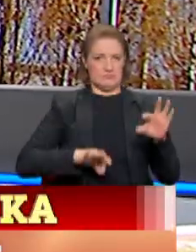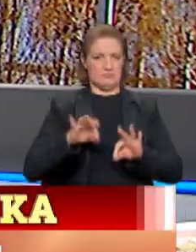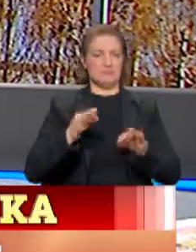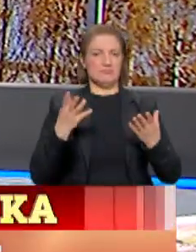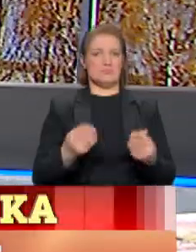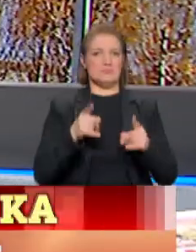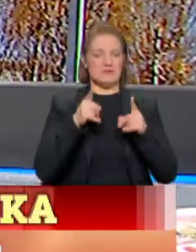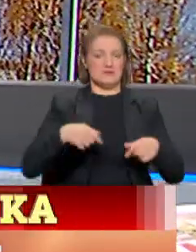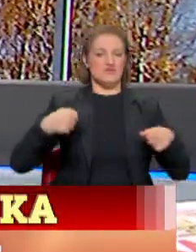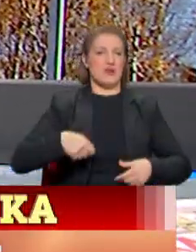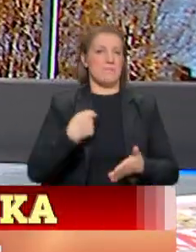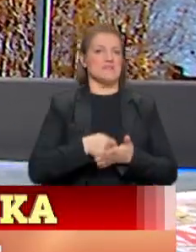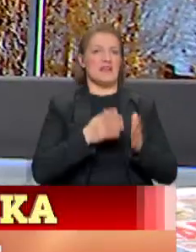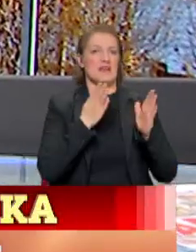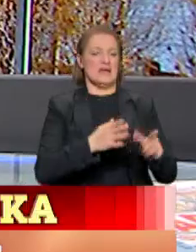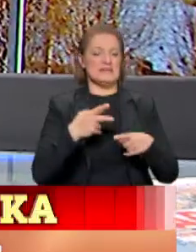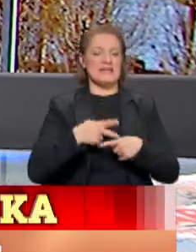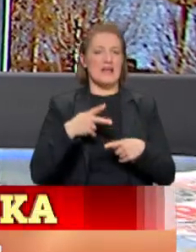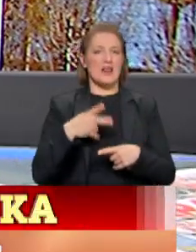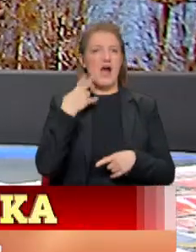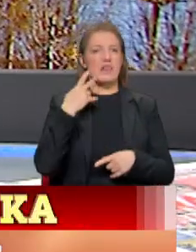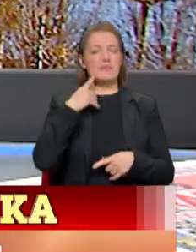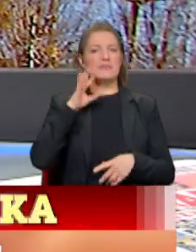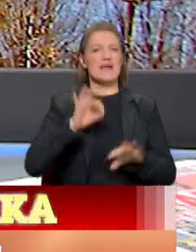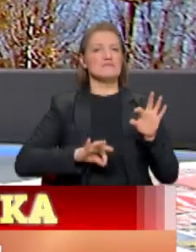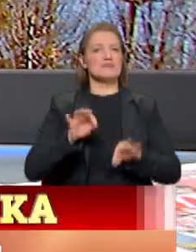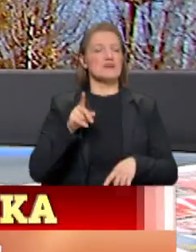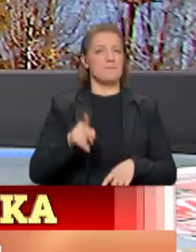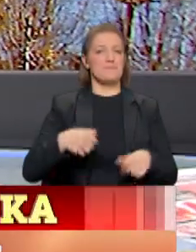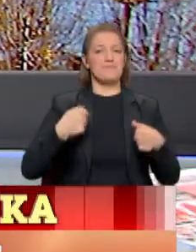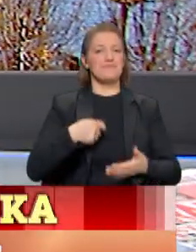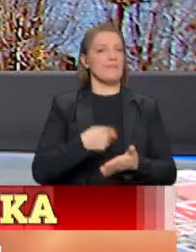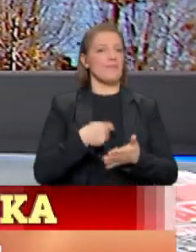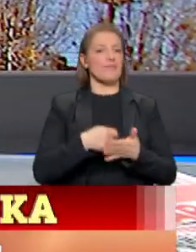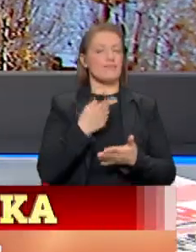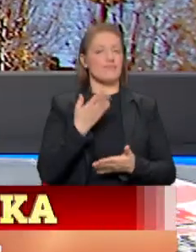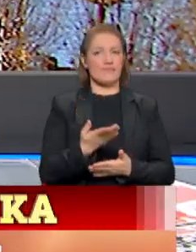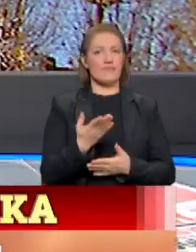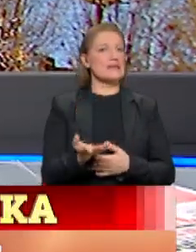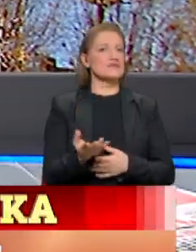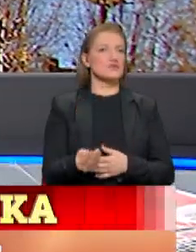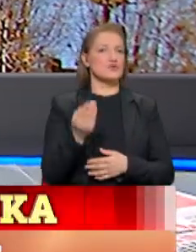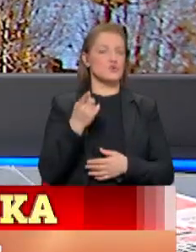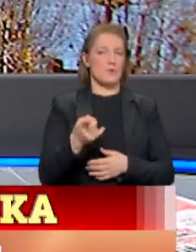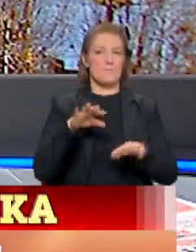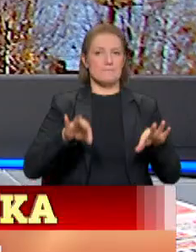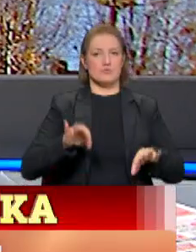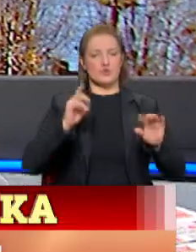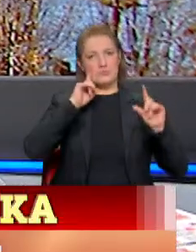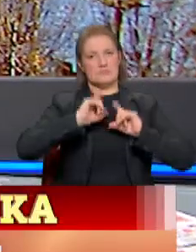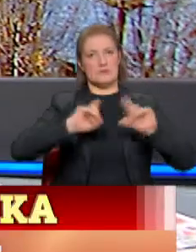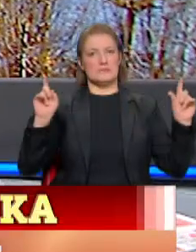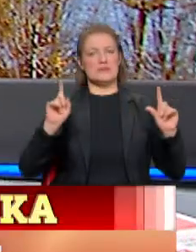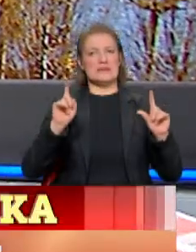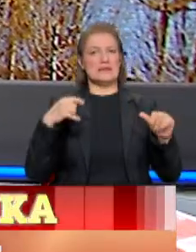edildi. Sizleri çarşı pazara götürelim. Zerrin Hanım'ın tespiti çarşı pazarda nasıl karşımıza çıkıyor? Ve bugünkü başlığımız